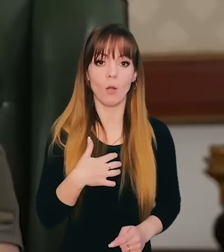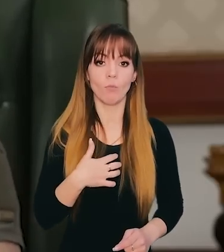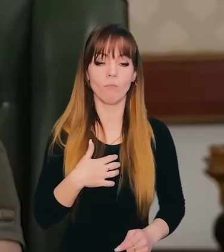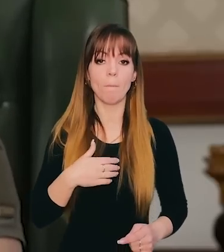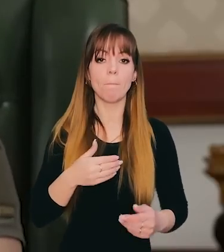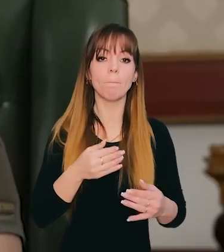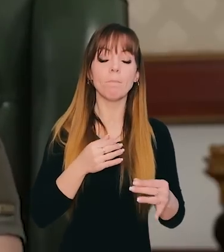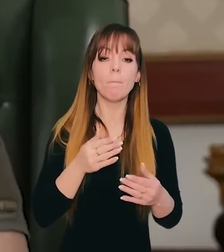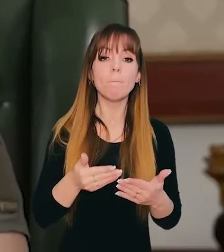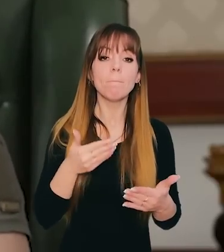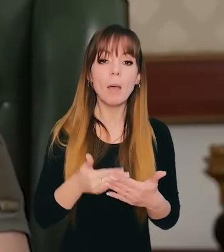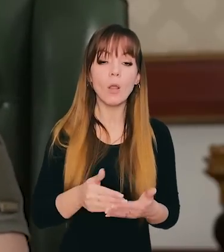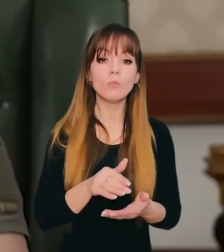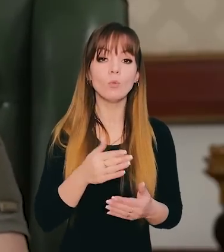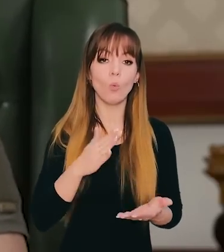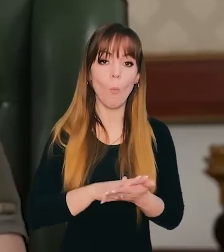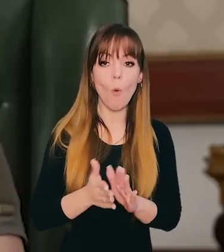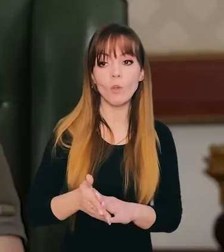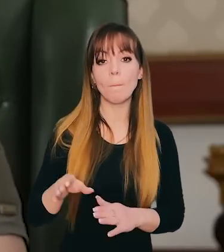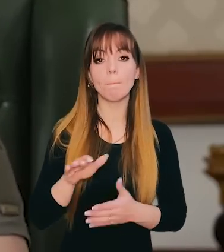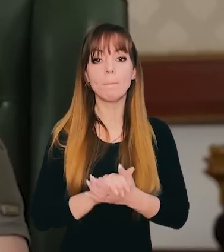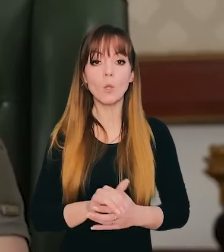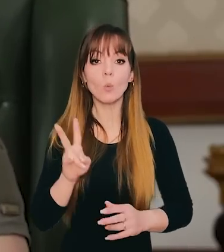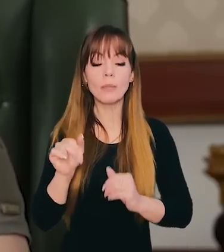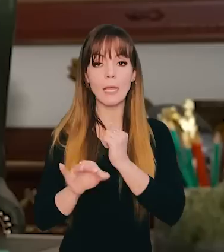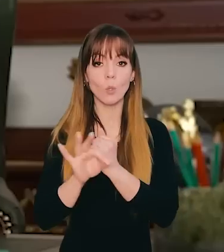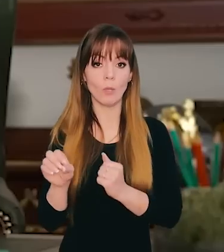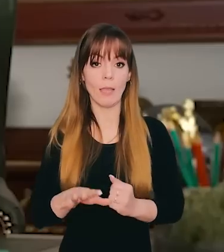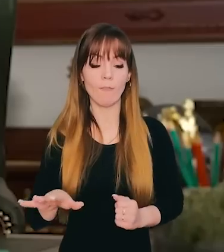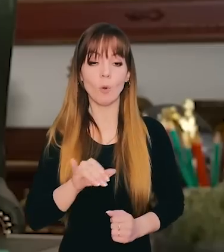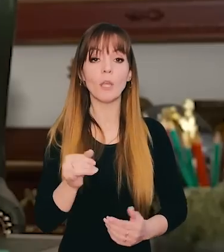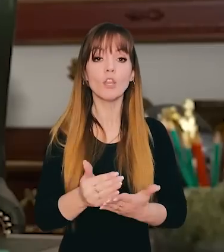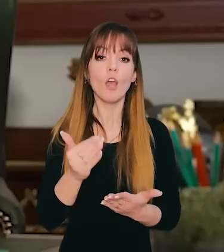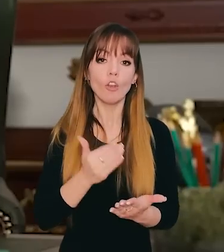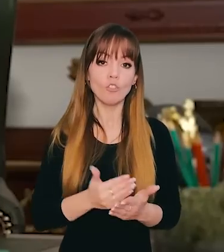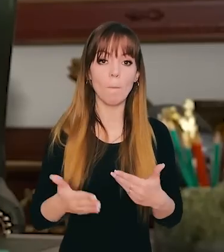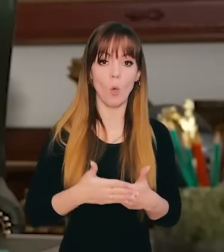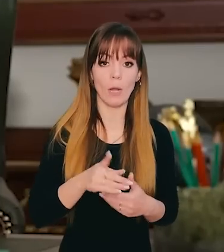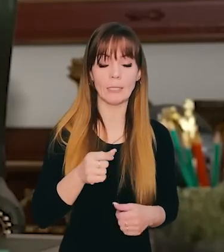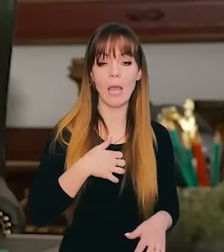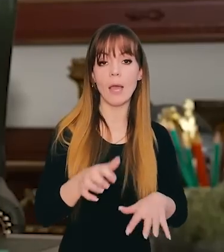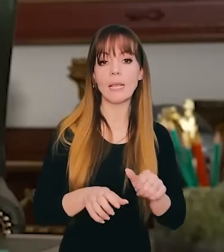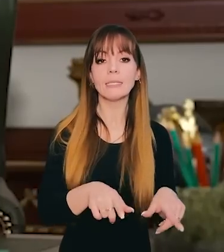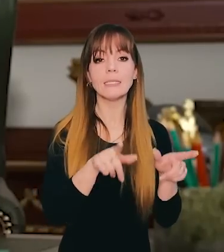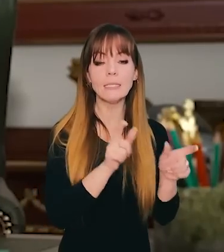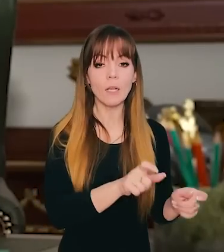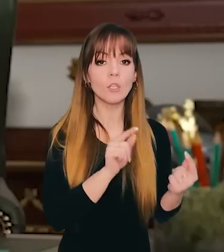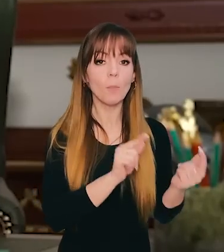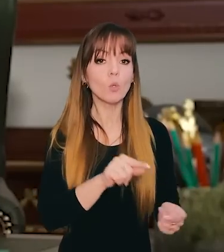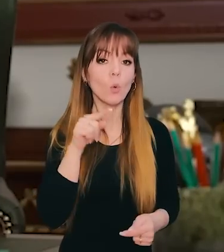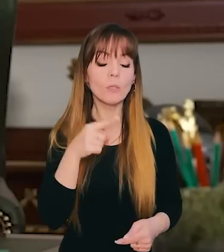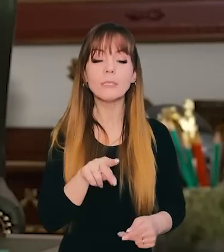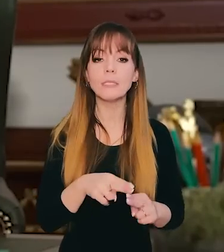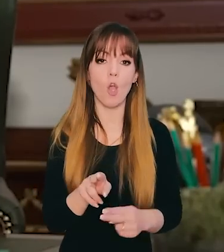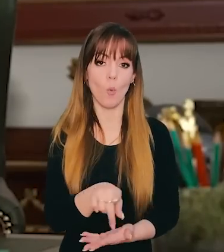фундаментальною передумовою Миру на сході Європи і нарешті покарання за агресію санкції